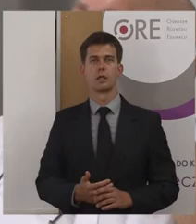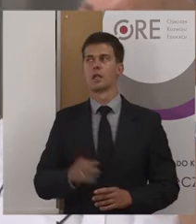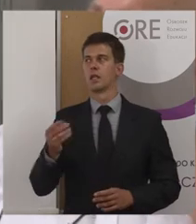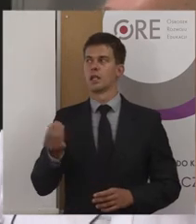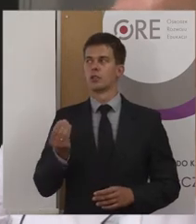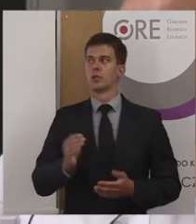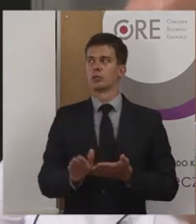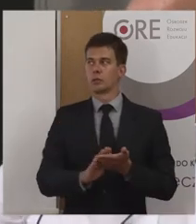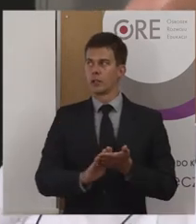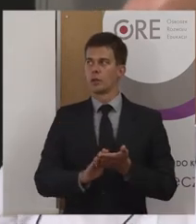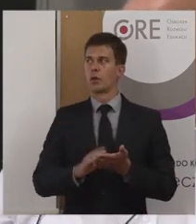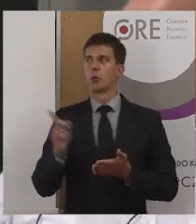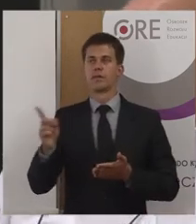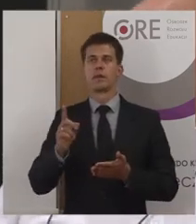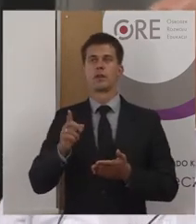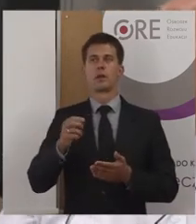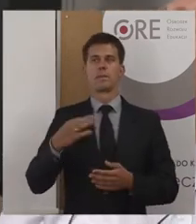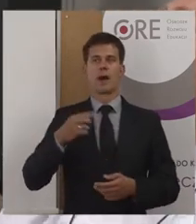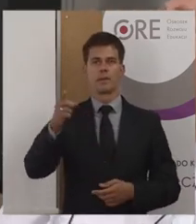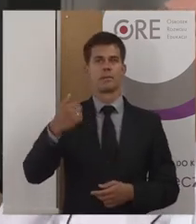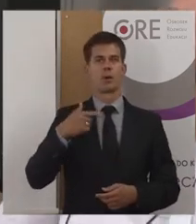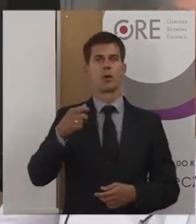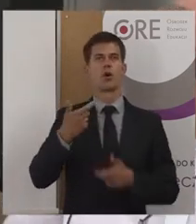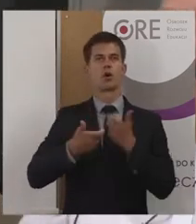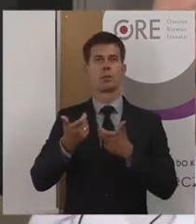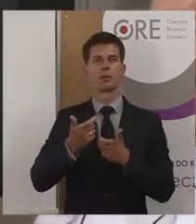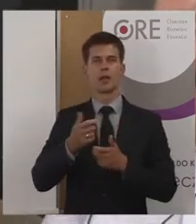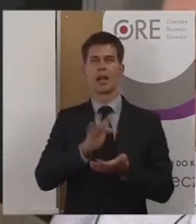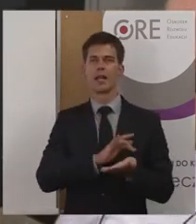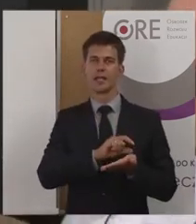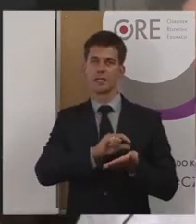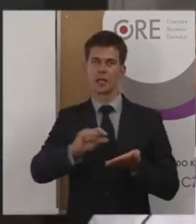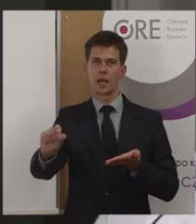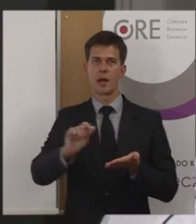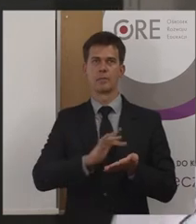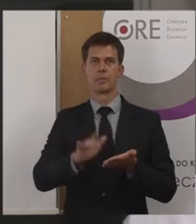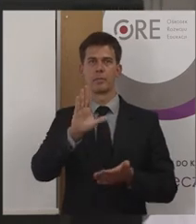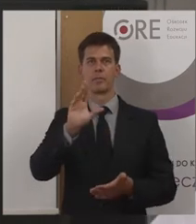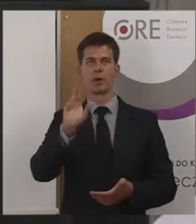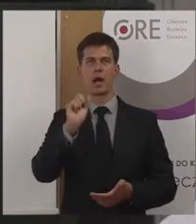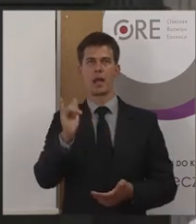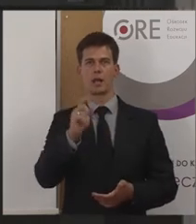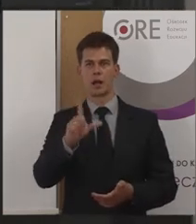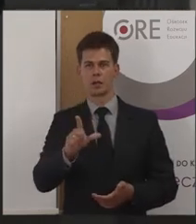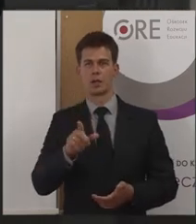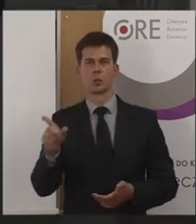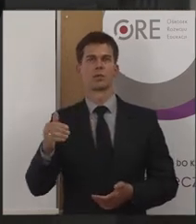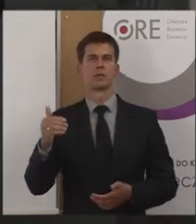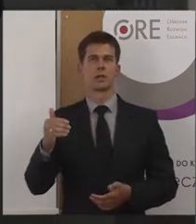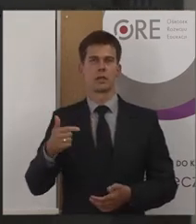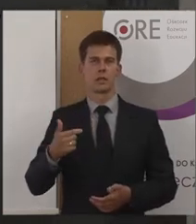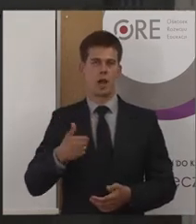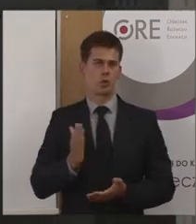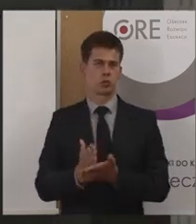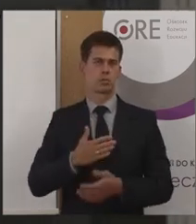pan reprezentujący twórców Platformy powiedział o linijce brajlowskiej, urządzenie, z którego korzystam od